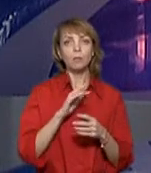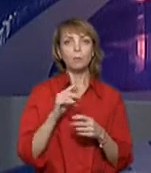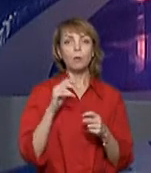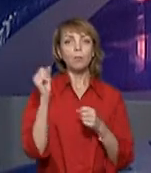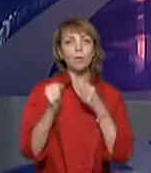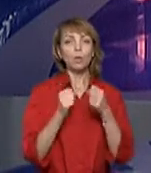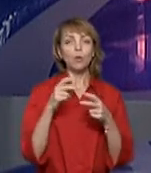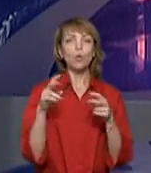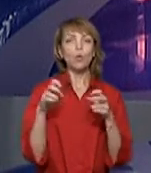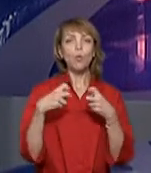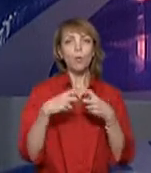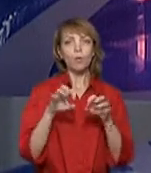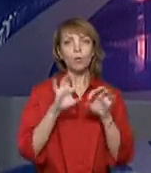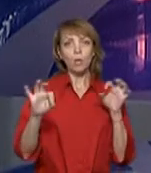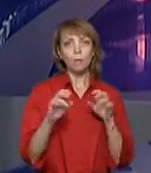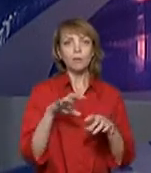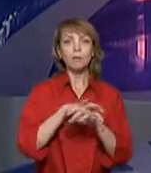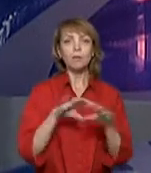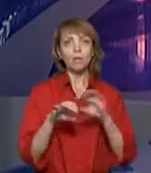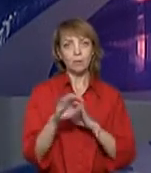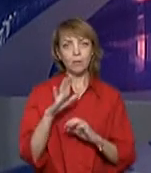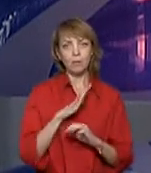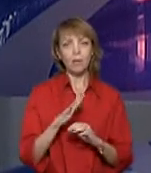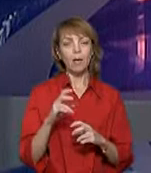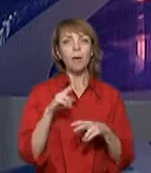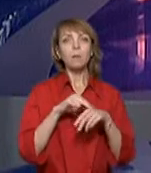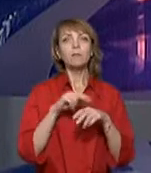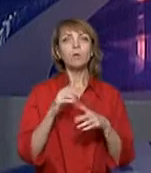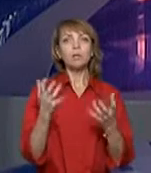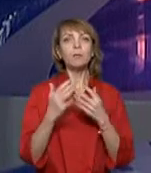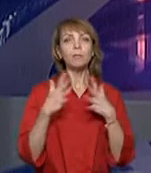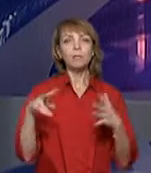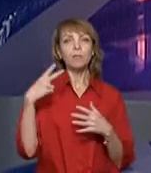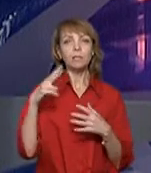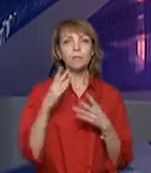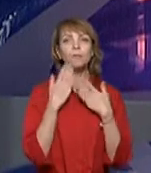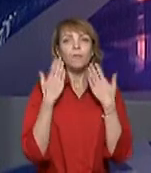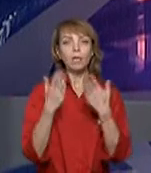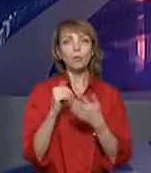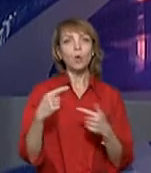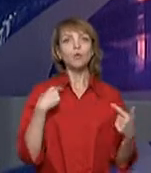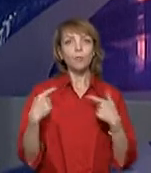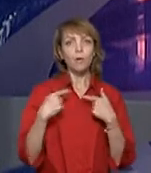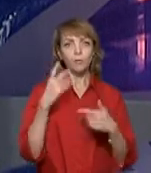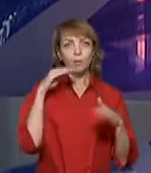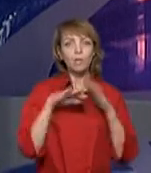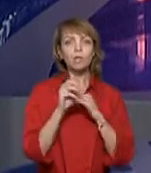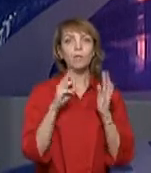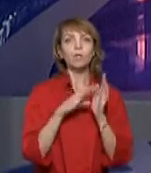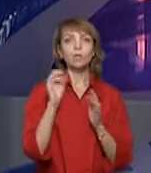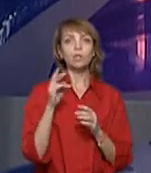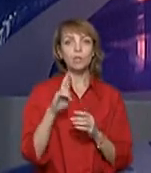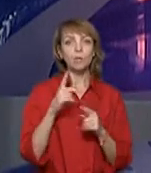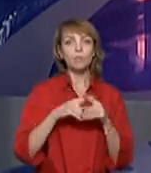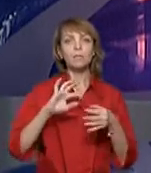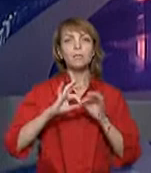гумовими куйками та вдягали кайданки. Правозахисники отримали більше 20 звернень про катування в ніч на 8 січня.